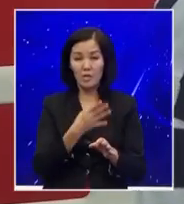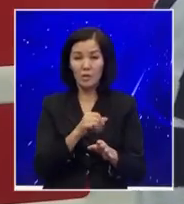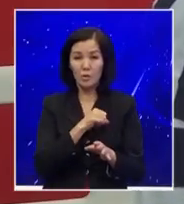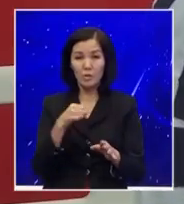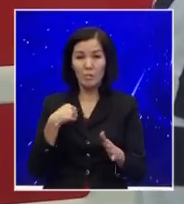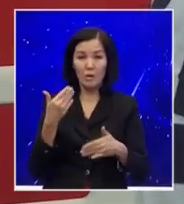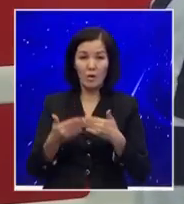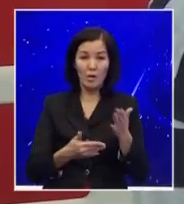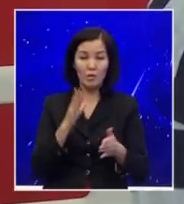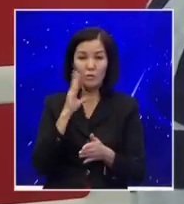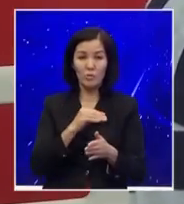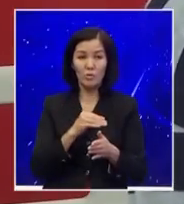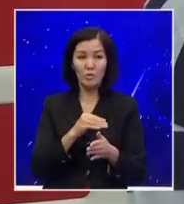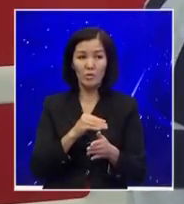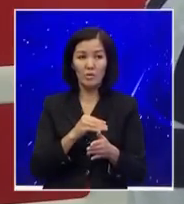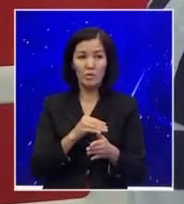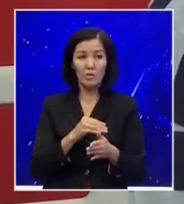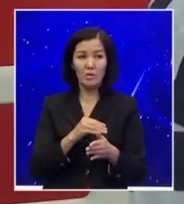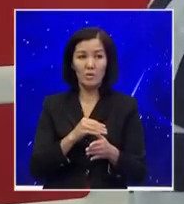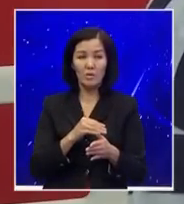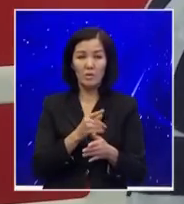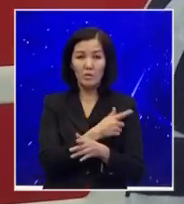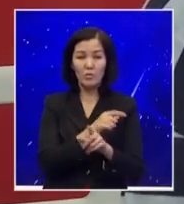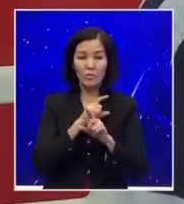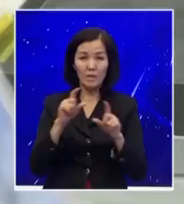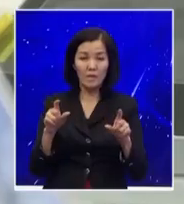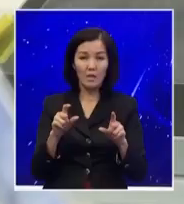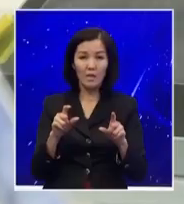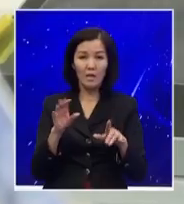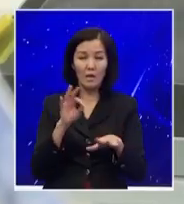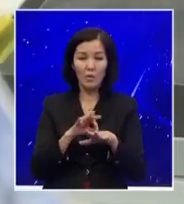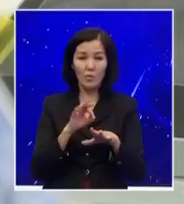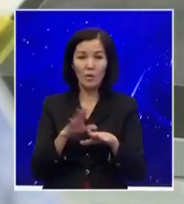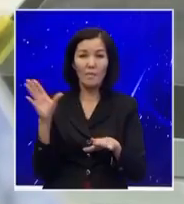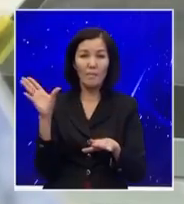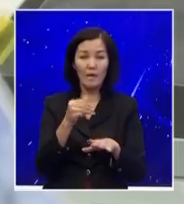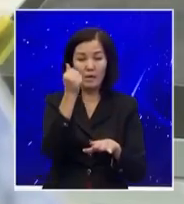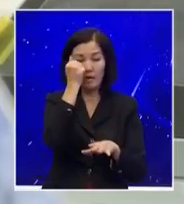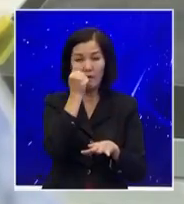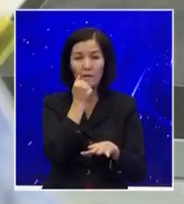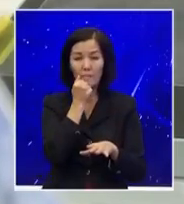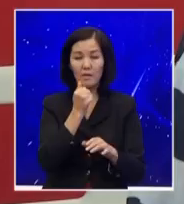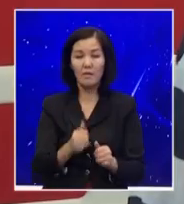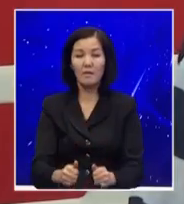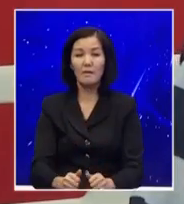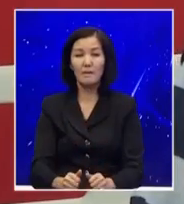жүрмін. Осы барыста көп салалы больницадағы барлық дәрігерлерге рахметім